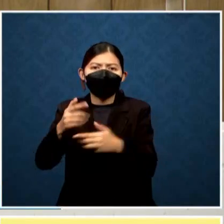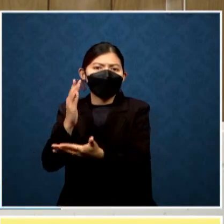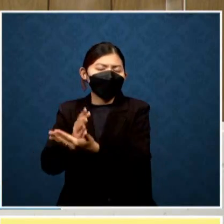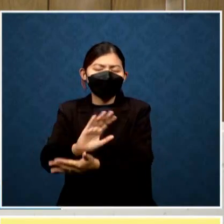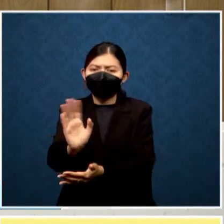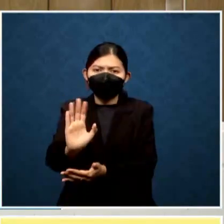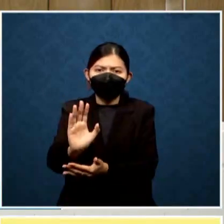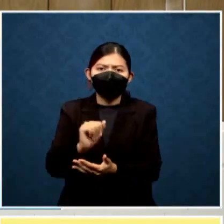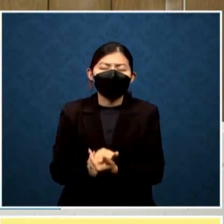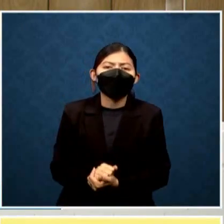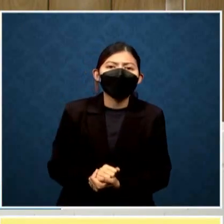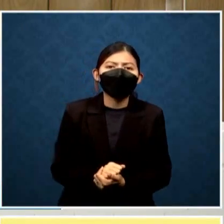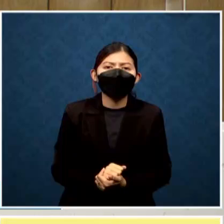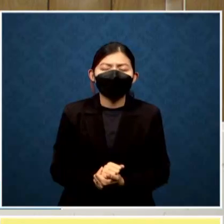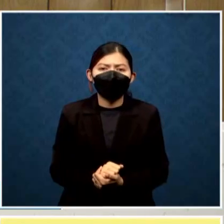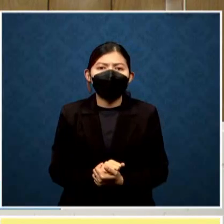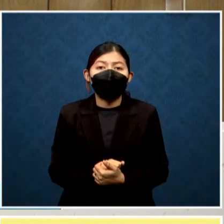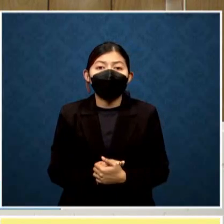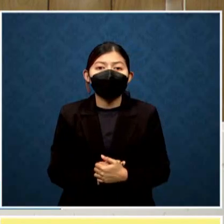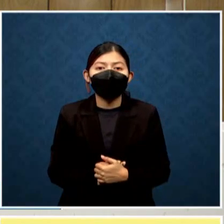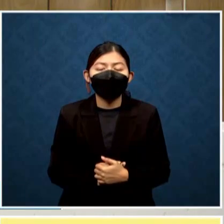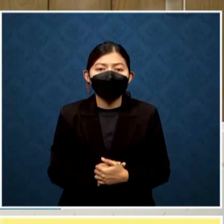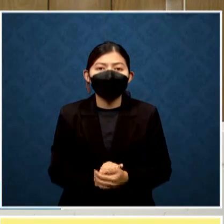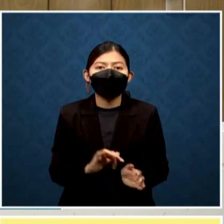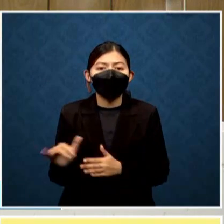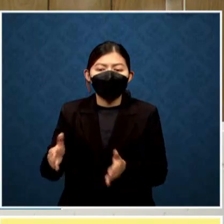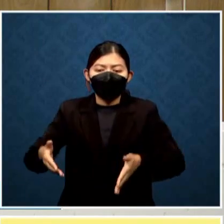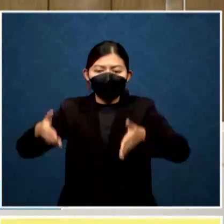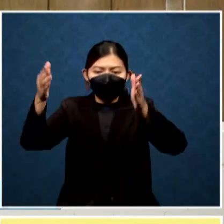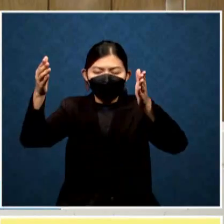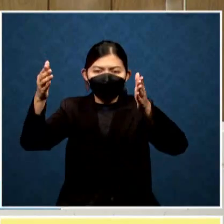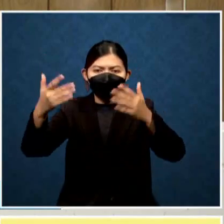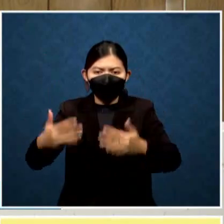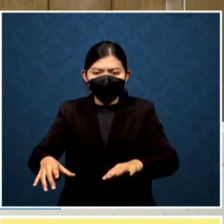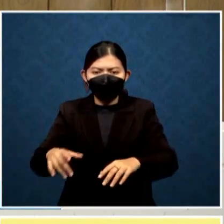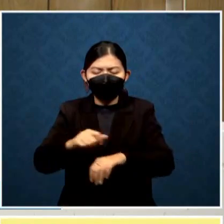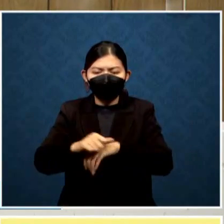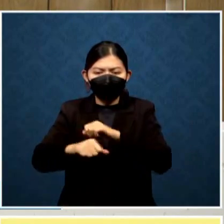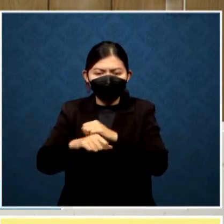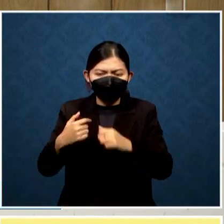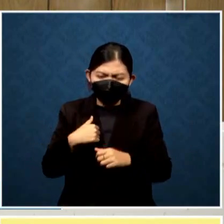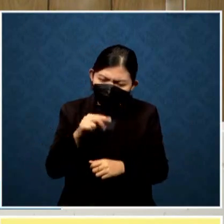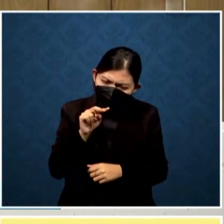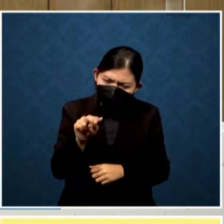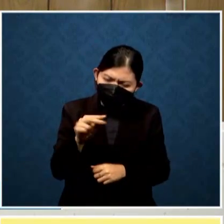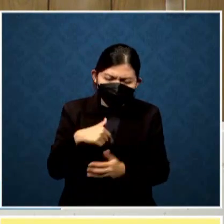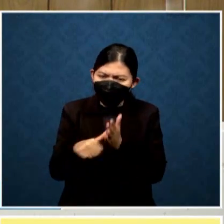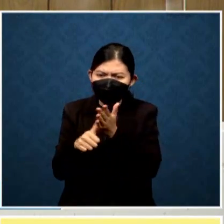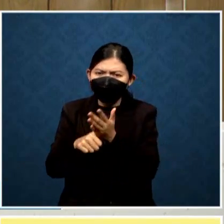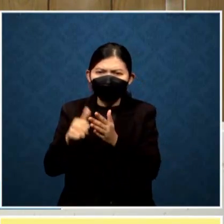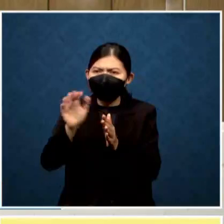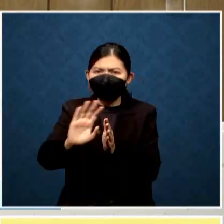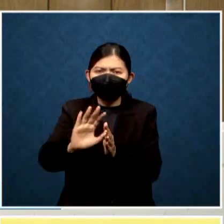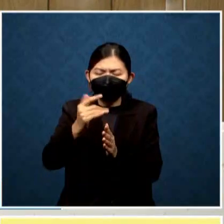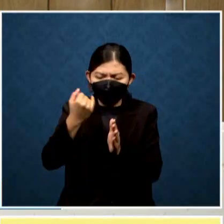าที่ที่อนุญาตอนุมัติไปโดยผิดนะครับเมื่ออาคารมันไม่ได้แบบแล้วไปให้ดำเนินการเนี่ยมันไม่สามารถไปปรับปรุงได้มันผิด